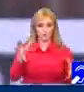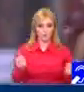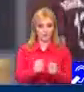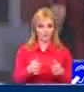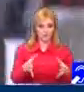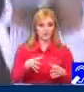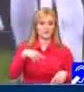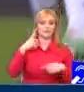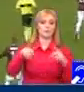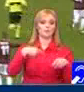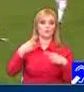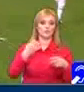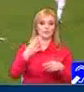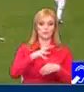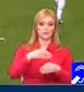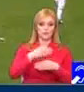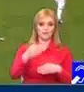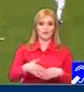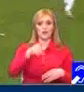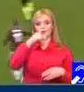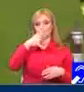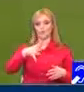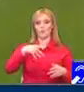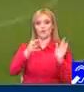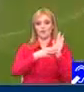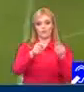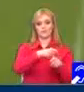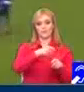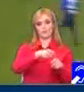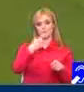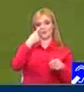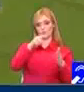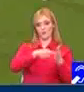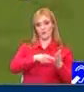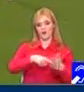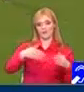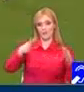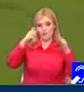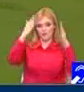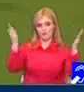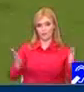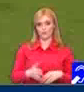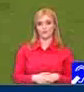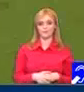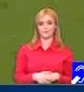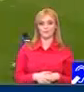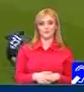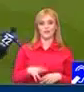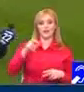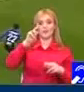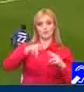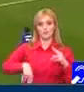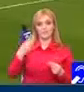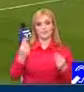Apoi, în celălalt careu, Çalhanoğlu n-a fost în stare să înscrie din 8 metri după respingerea în fața lui Stracoșa la reluarea lui Cutrone. Pe final de